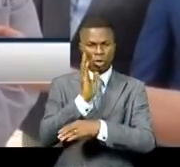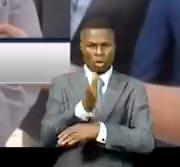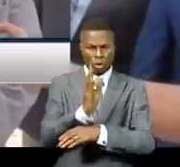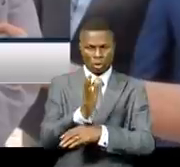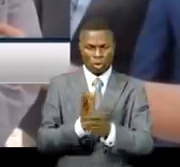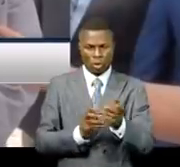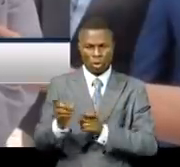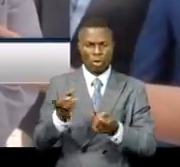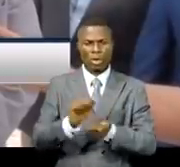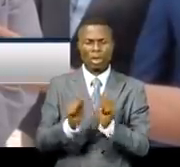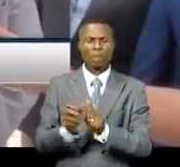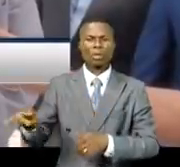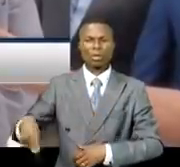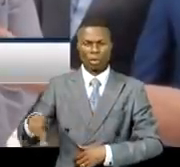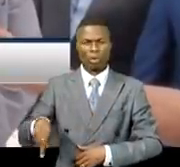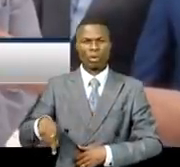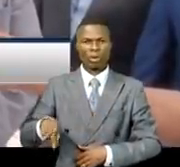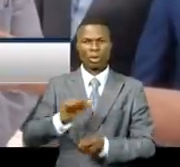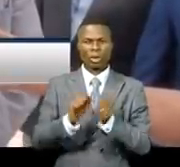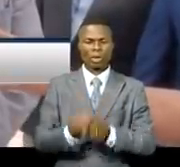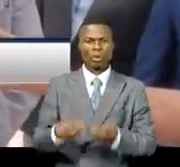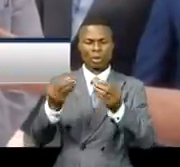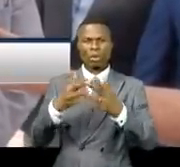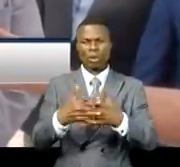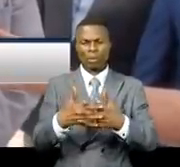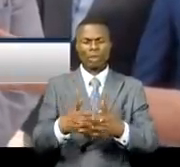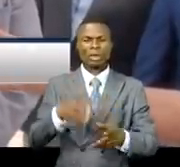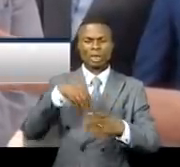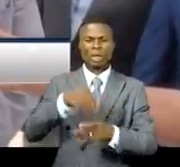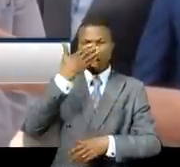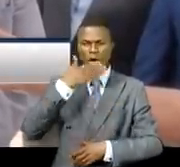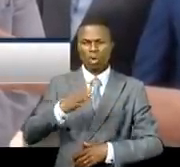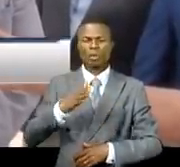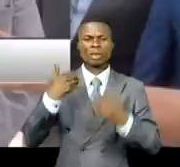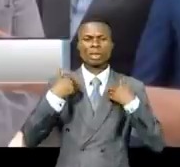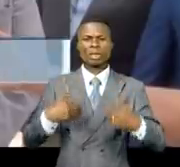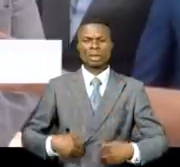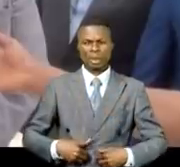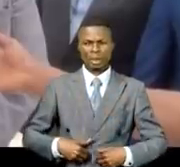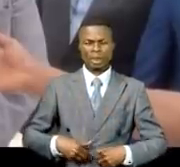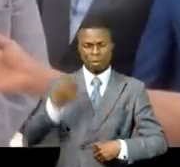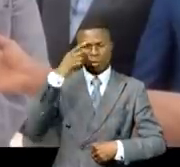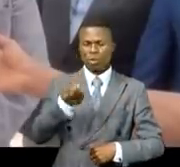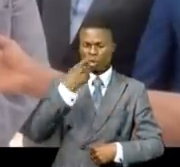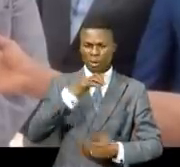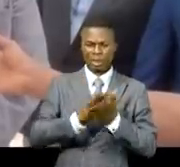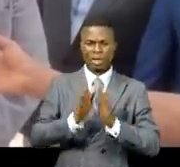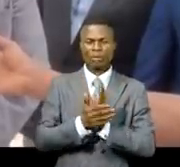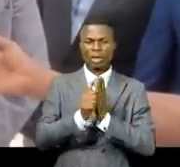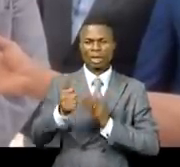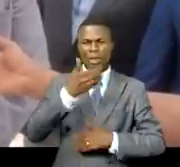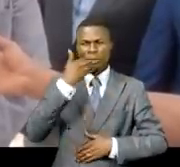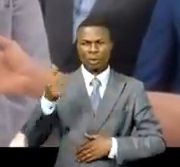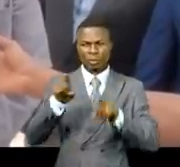dans la province, à la fois en termes d'équipement sanitaire, pour voir quelle est la qualité de l'offre de soins, et ensuite sur